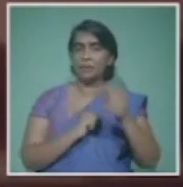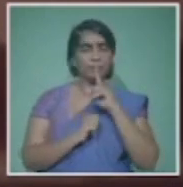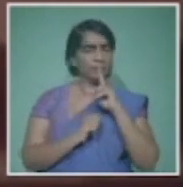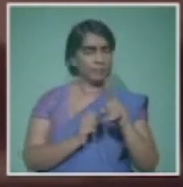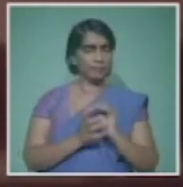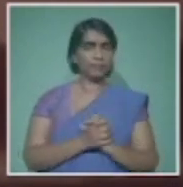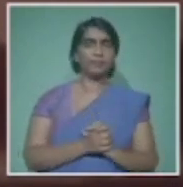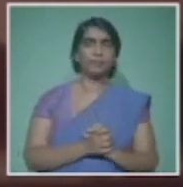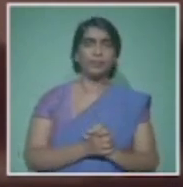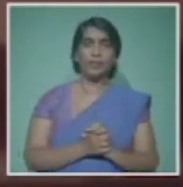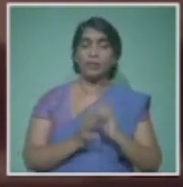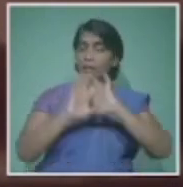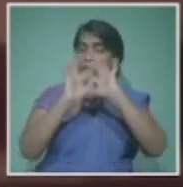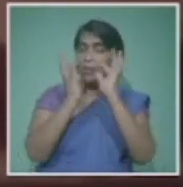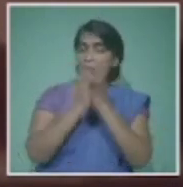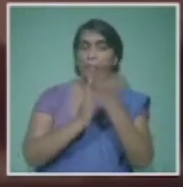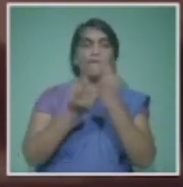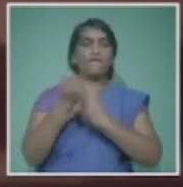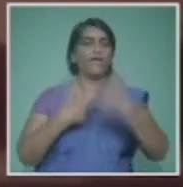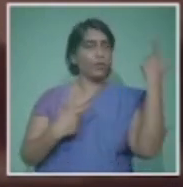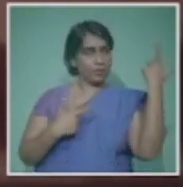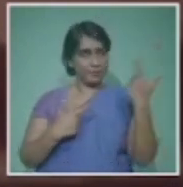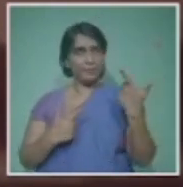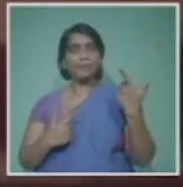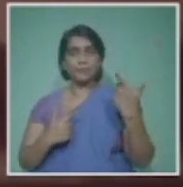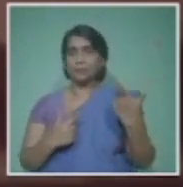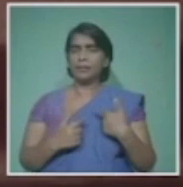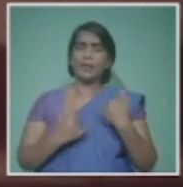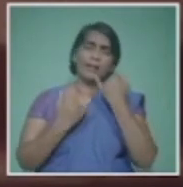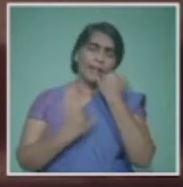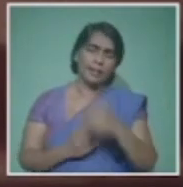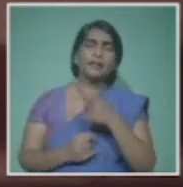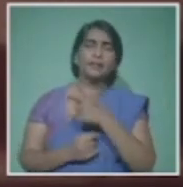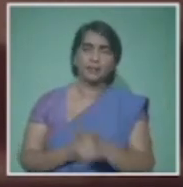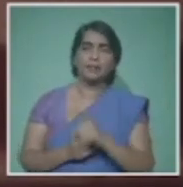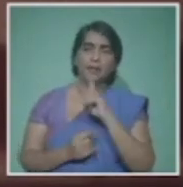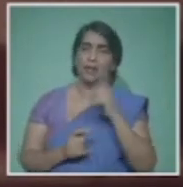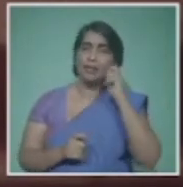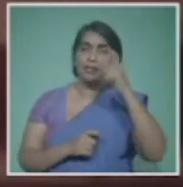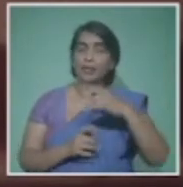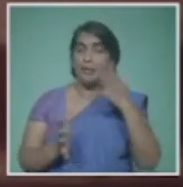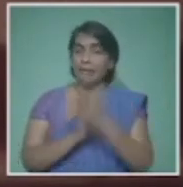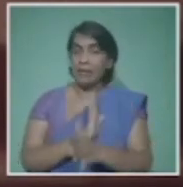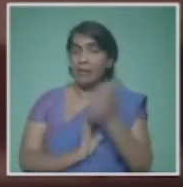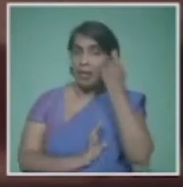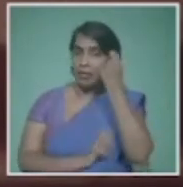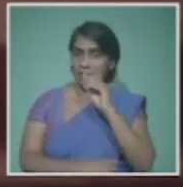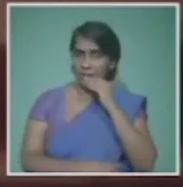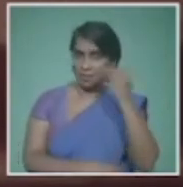ane, gedia piti me ukurlah dana. Eke ita sarlawa tamunna sila, jangan tade berdi arta kata ne